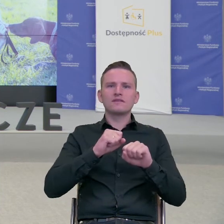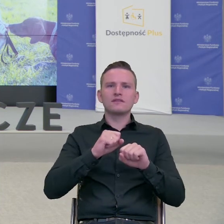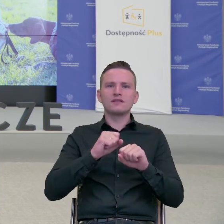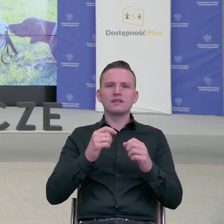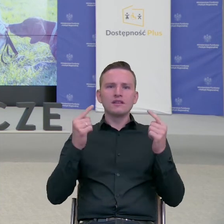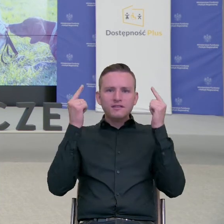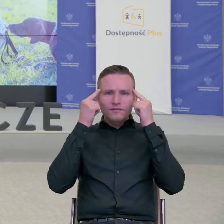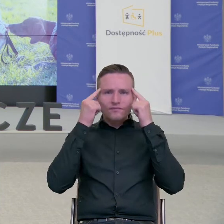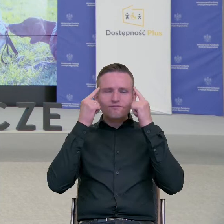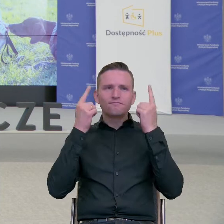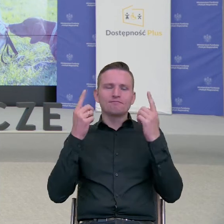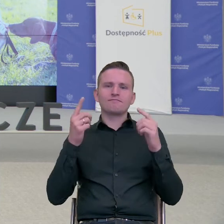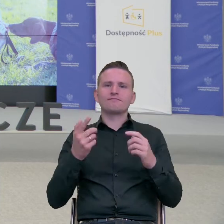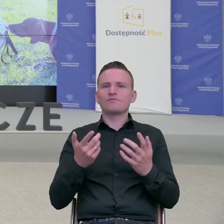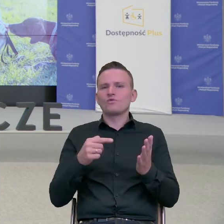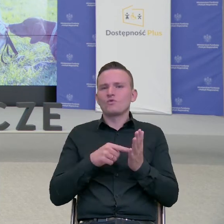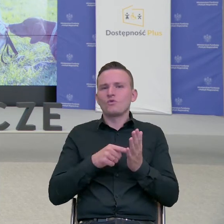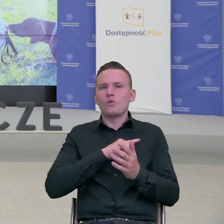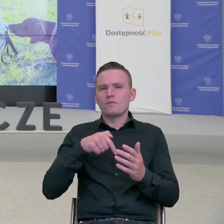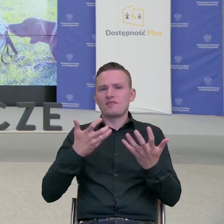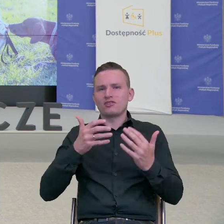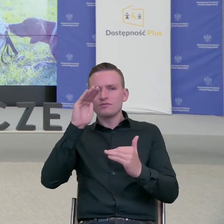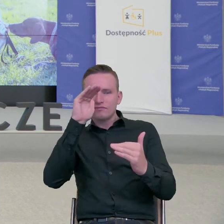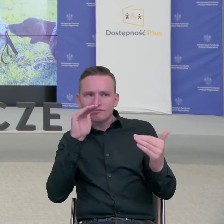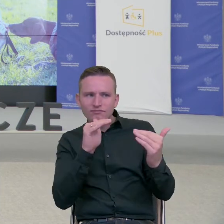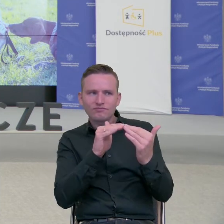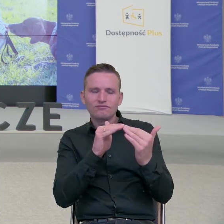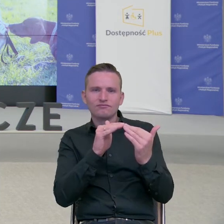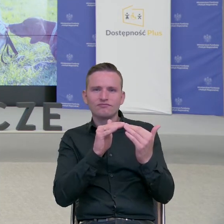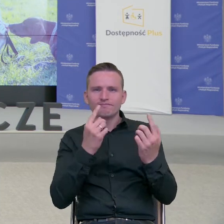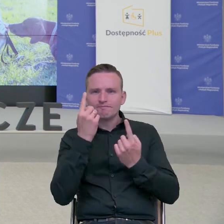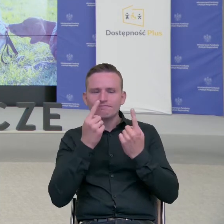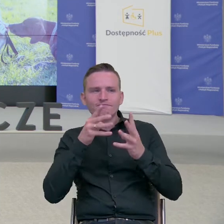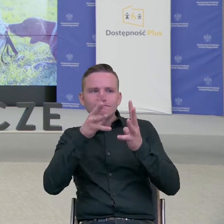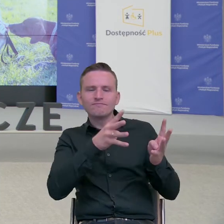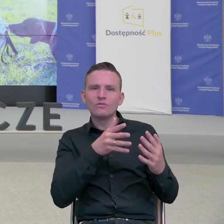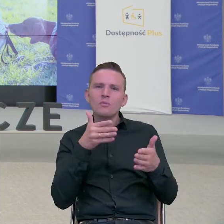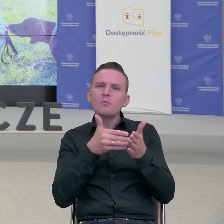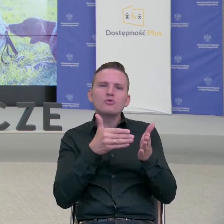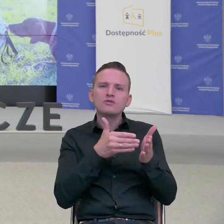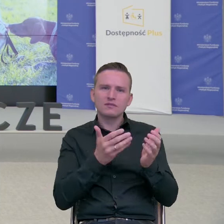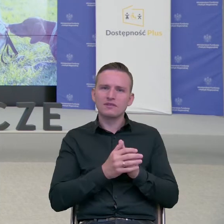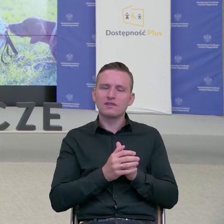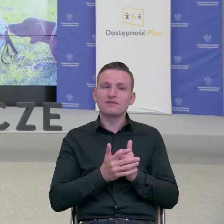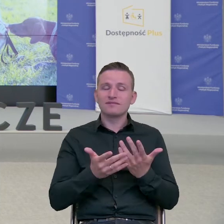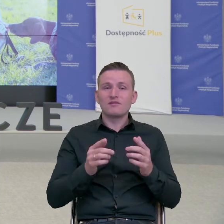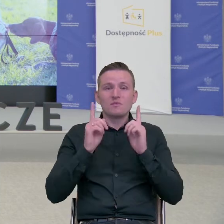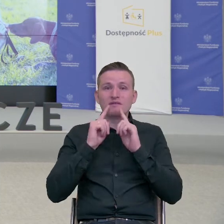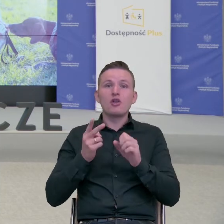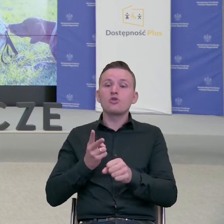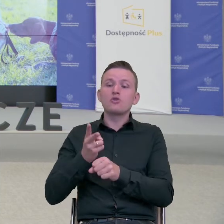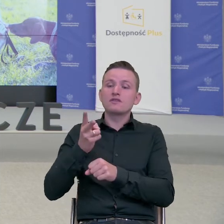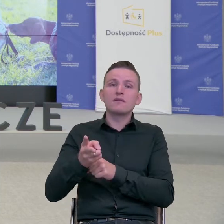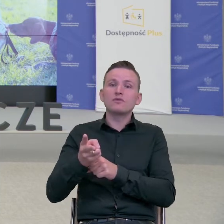Chcieliśmy zwrócić uwagę na ich potrzeby, na to, że tak naprawdę dostępność zaczyna się od drugiego człowieka i